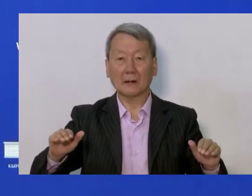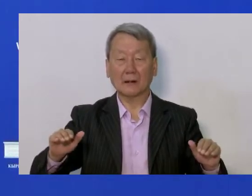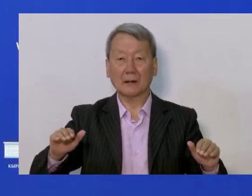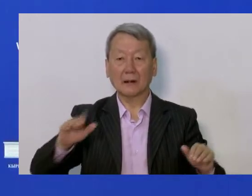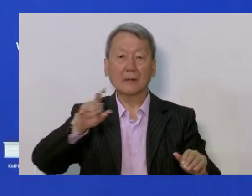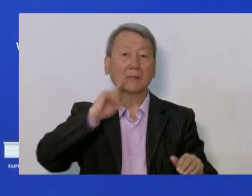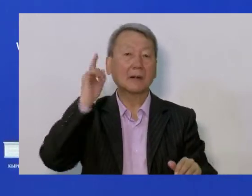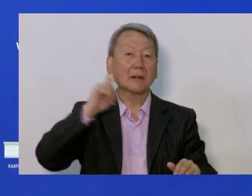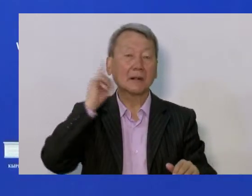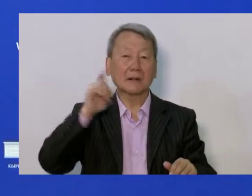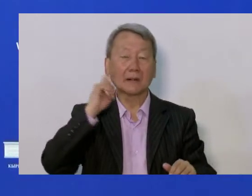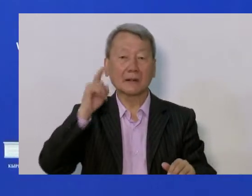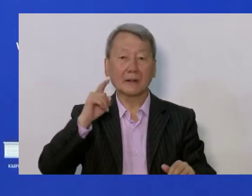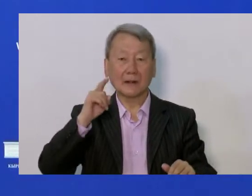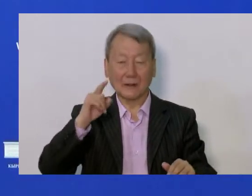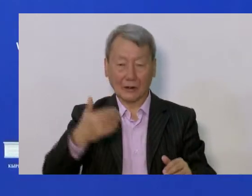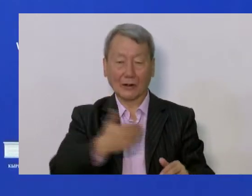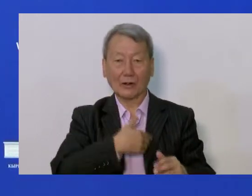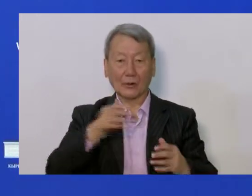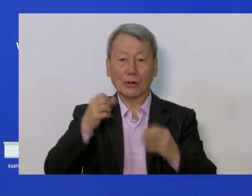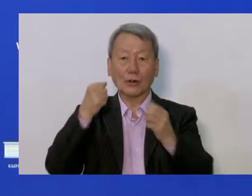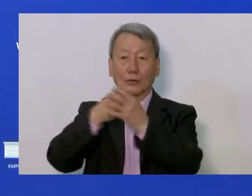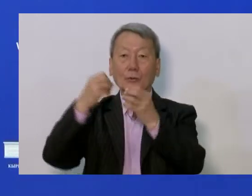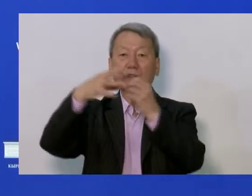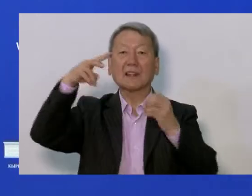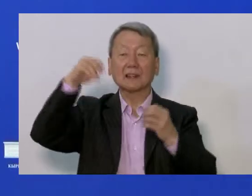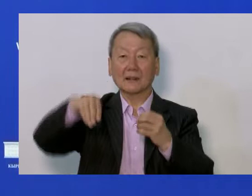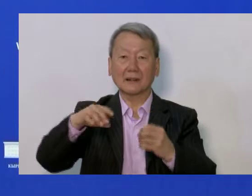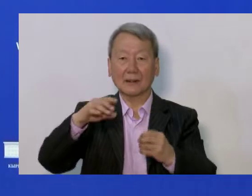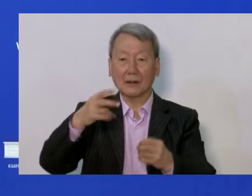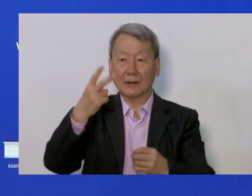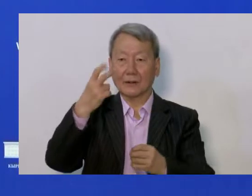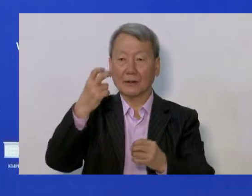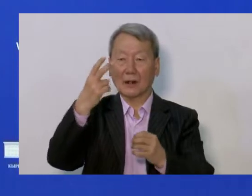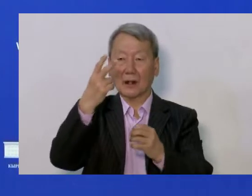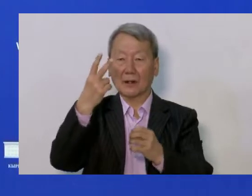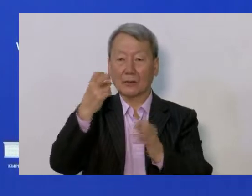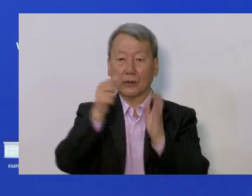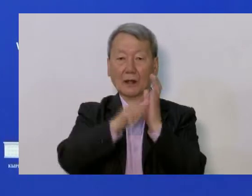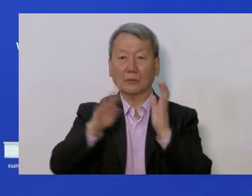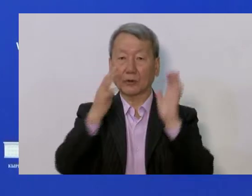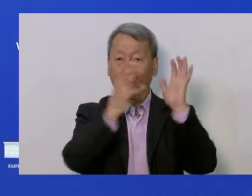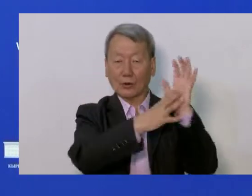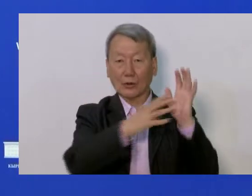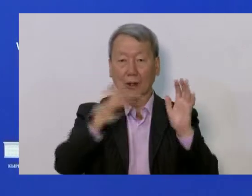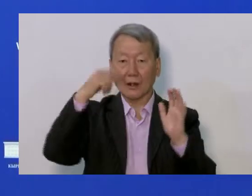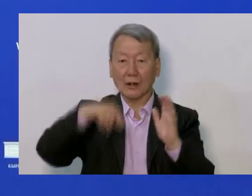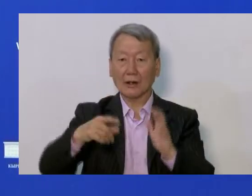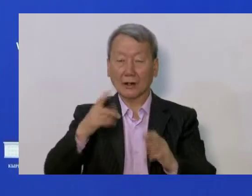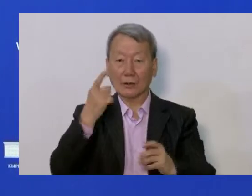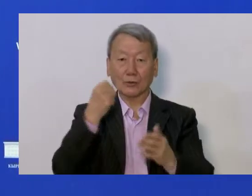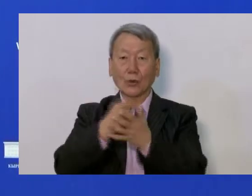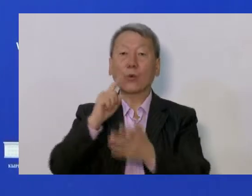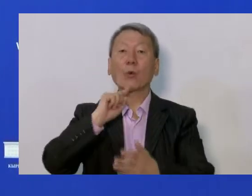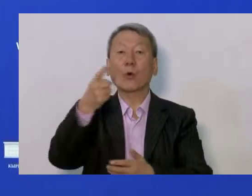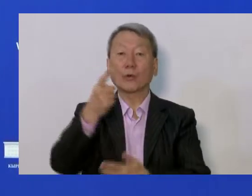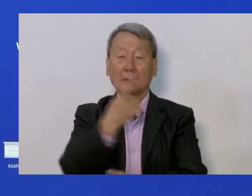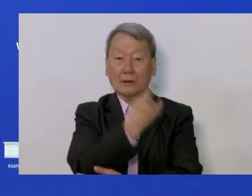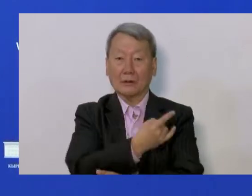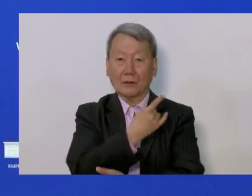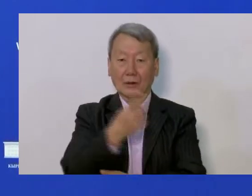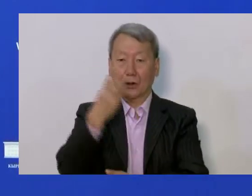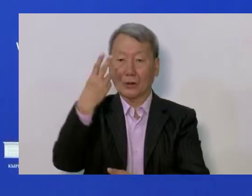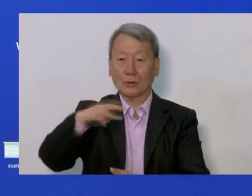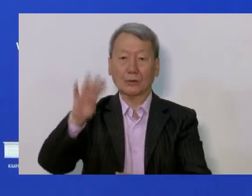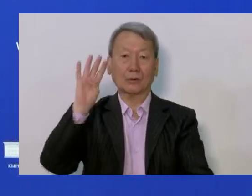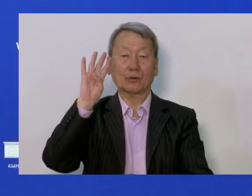жаш өзгөчөлүгүнө бөлүштүрө келсек 15 жашка чейинки балдар 269, анын ичинде 1 жашка чейинкилери